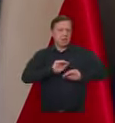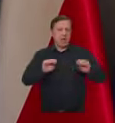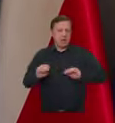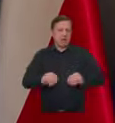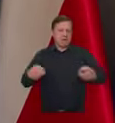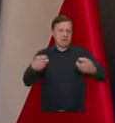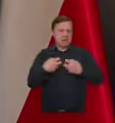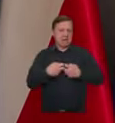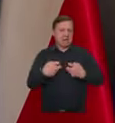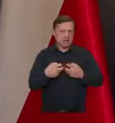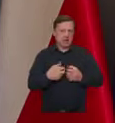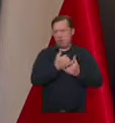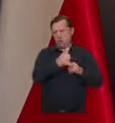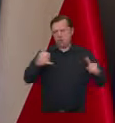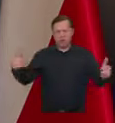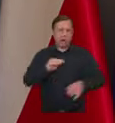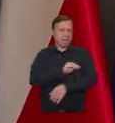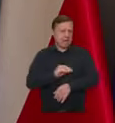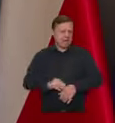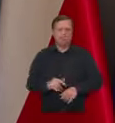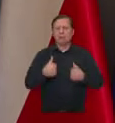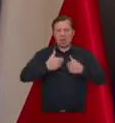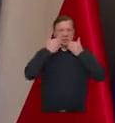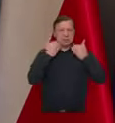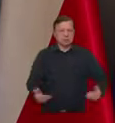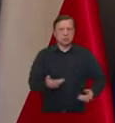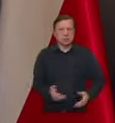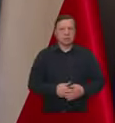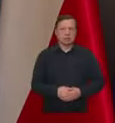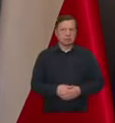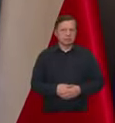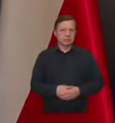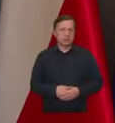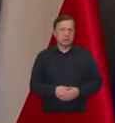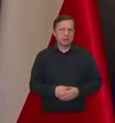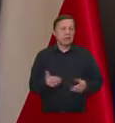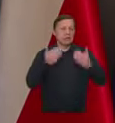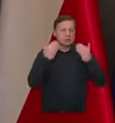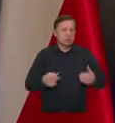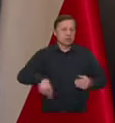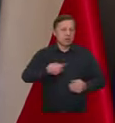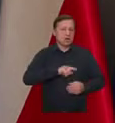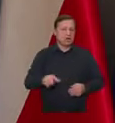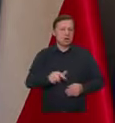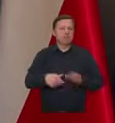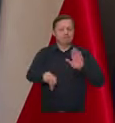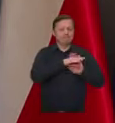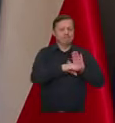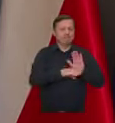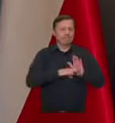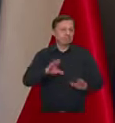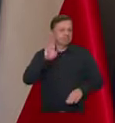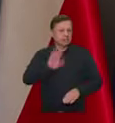na odległość różnymi metodami. Dziękujemy bardzo za to, że zachowaliście także te zasady